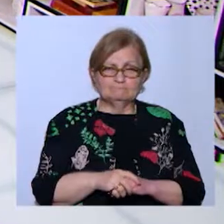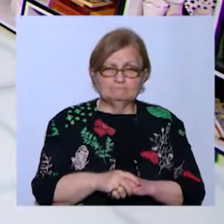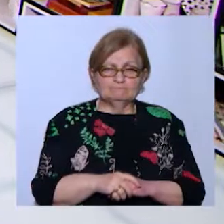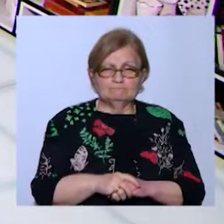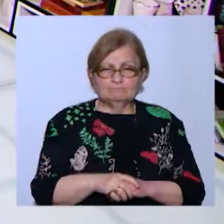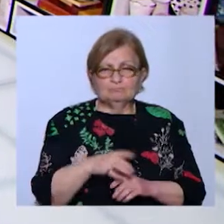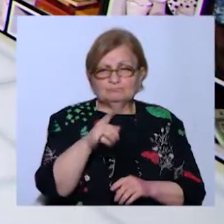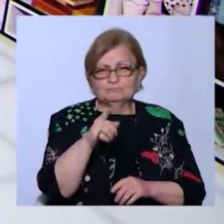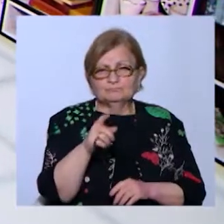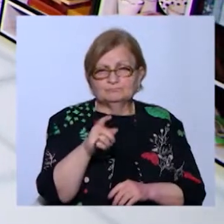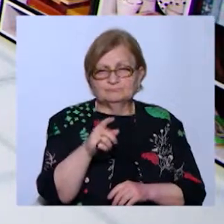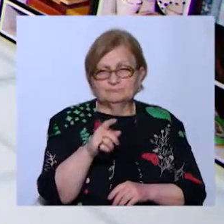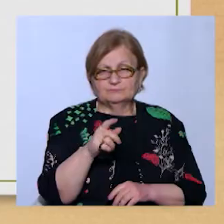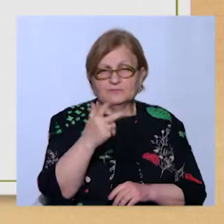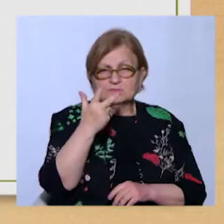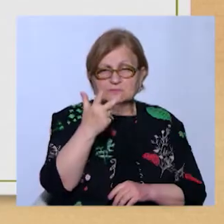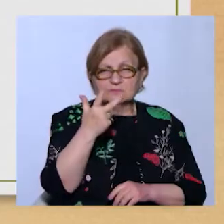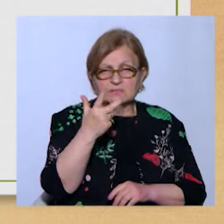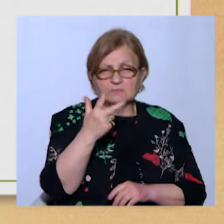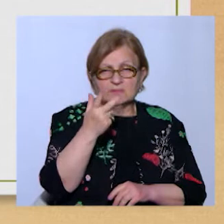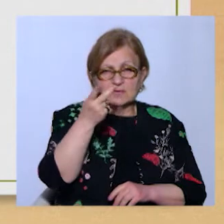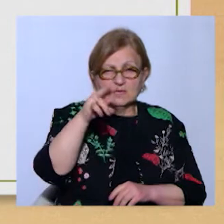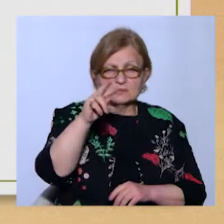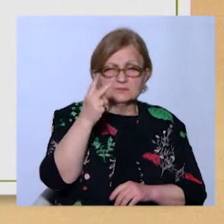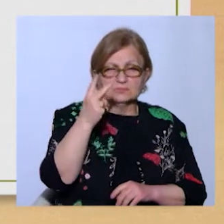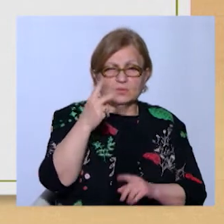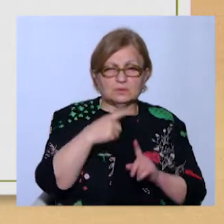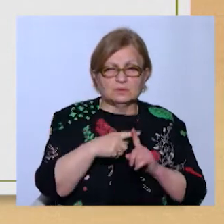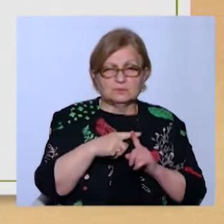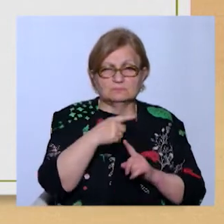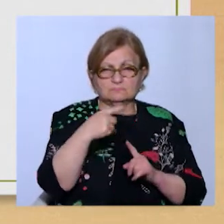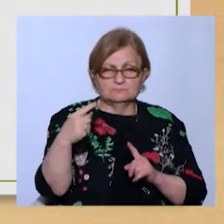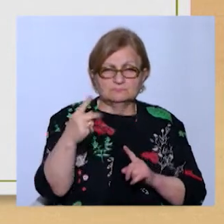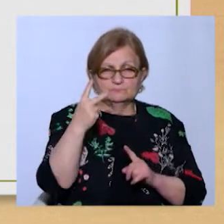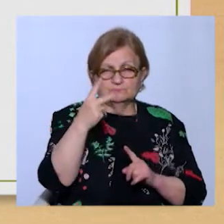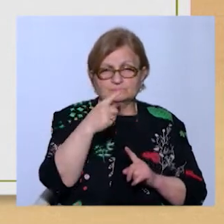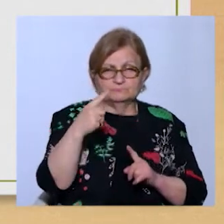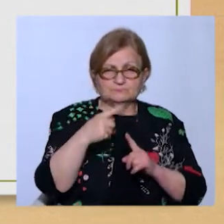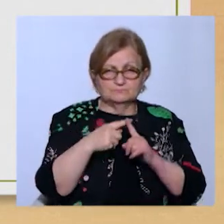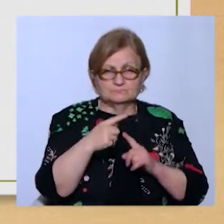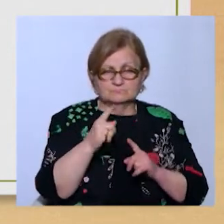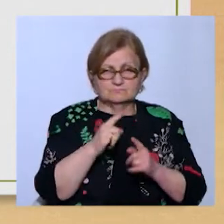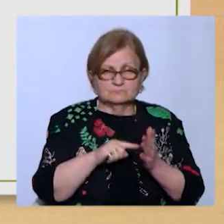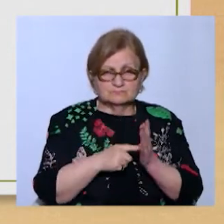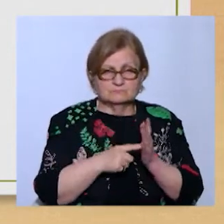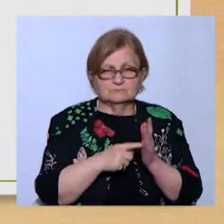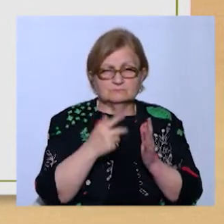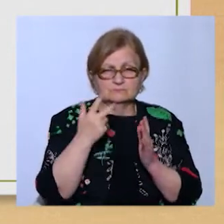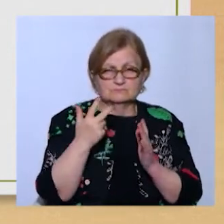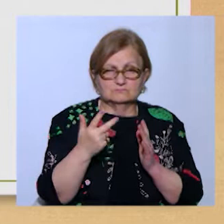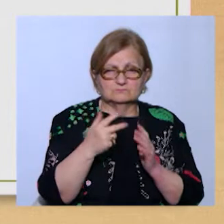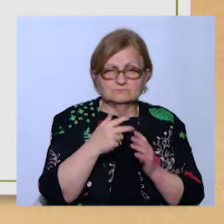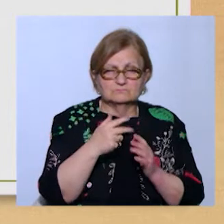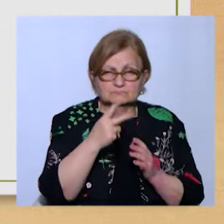ამოხსენით განტოლება. 3 ხარისხად 2x - 2 ხარისხად x + 1 გამრავლებული 3 ხარისხად